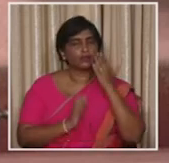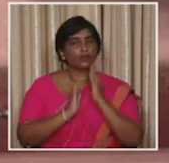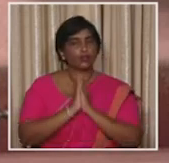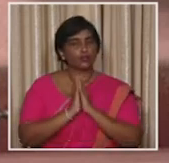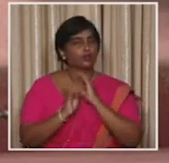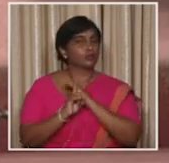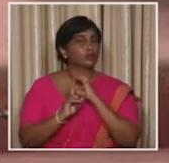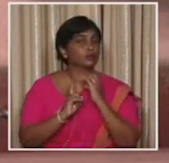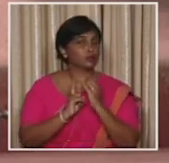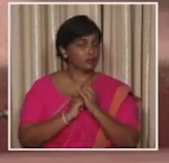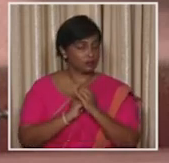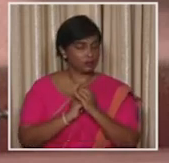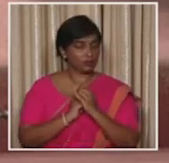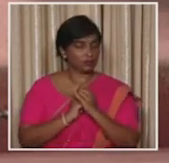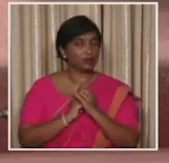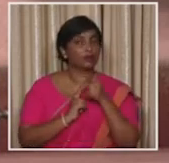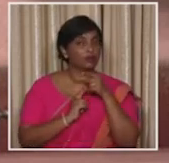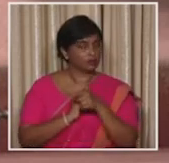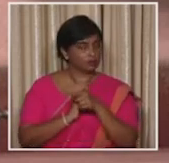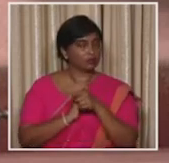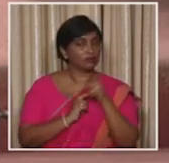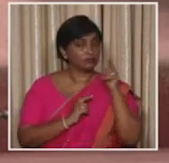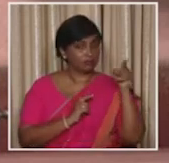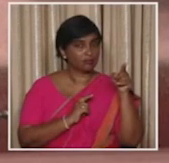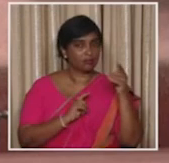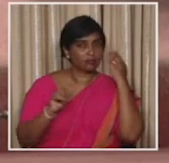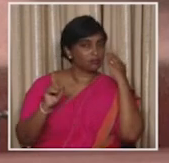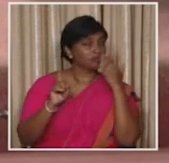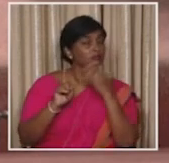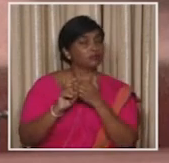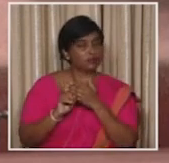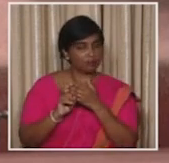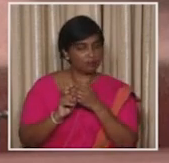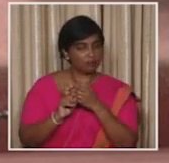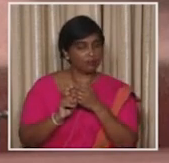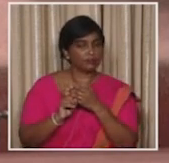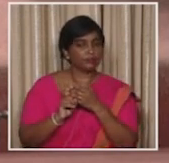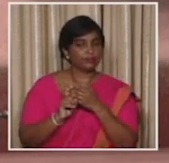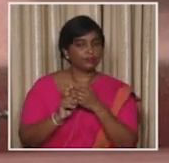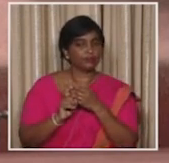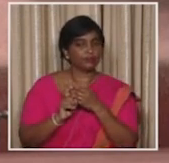இந்த வரவு செலவு திட்ட நிதி ஒதுக்கீட்டிலே மிக கூடுதலான நிதியை